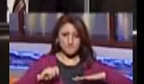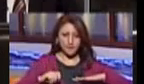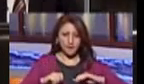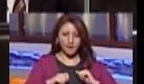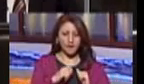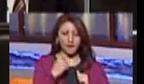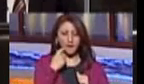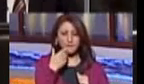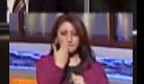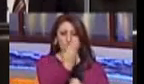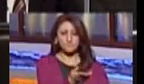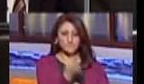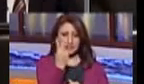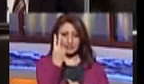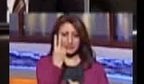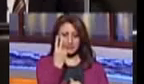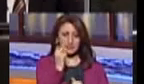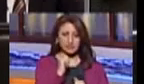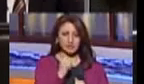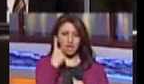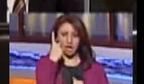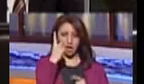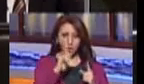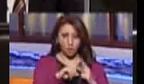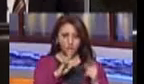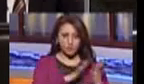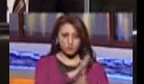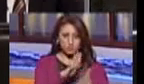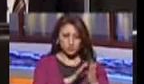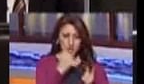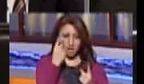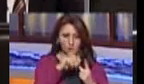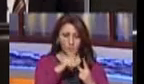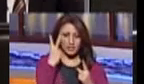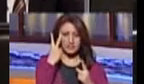القضيتين، وقلنا أن القضية الأولى المبلغ